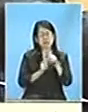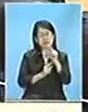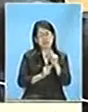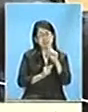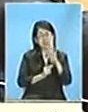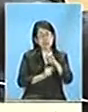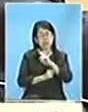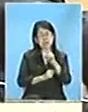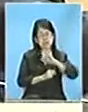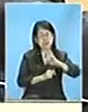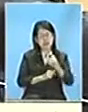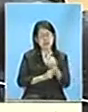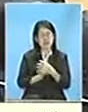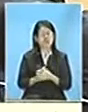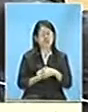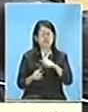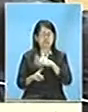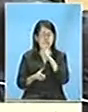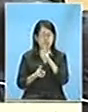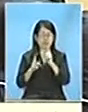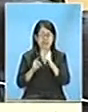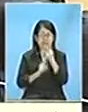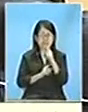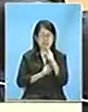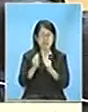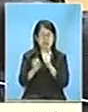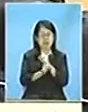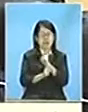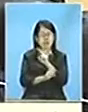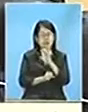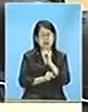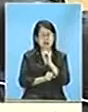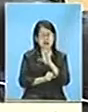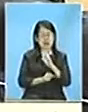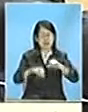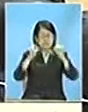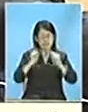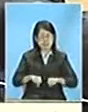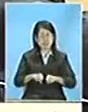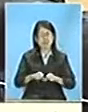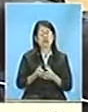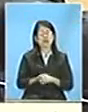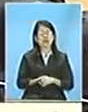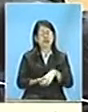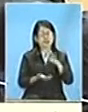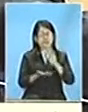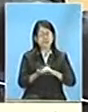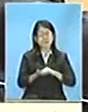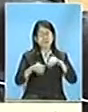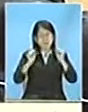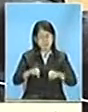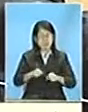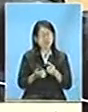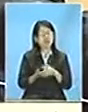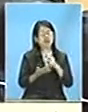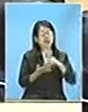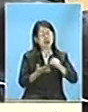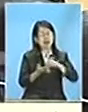11มิถุนายน2555ได้ลงมติรับร่างพระราชบัญญัติสถาบันการพลศึกษาฉบับที่